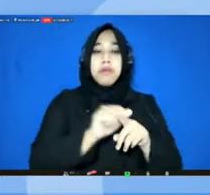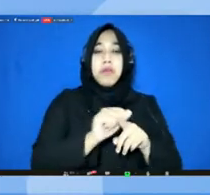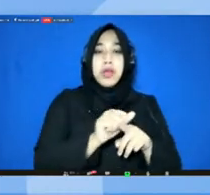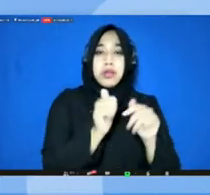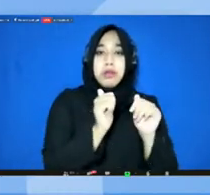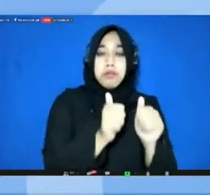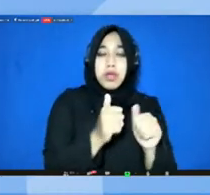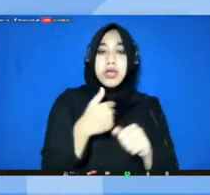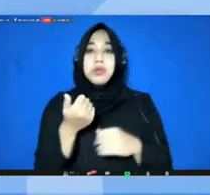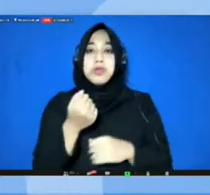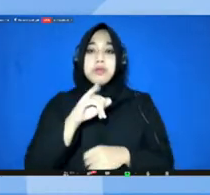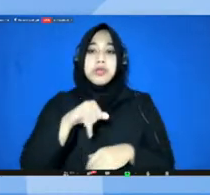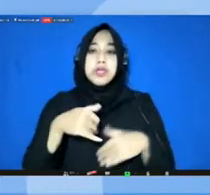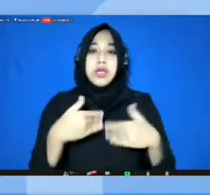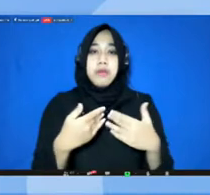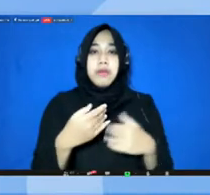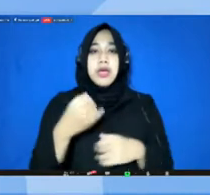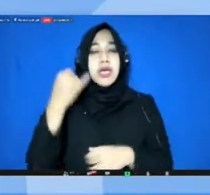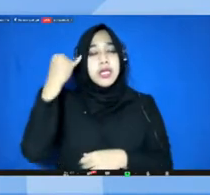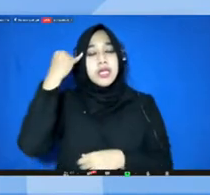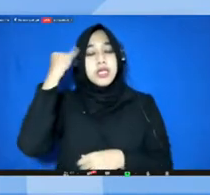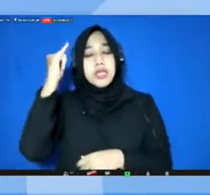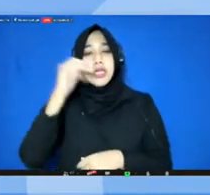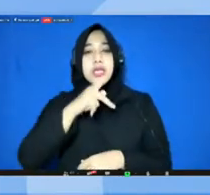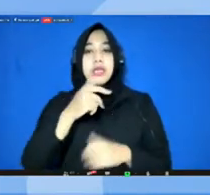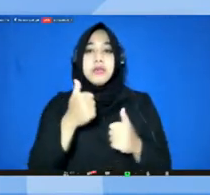yang ada di sana dan mudah-mudahan